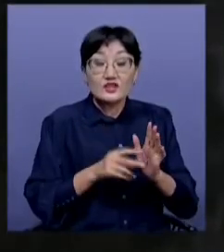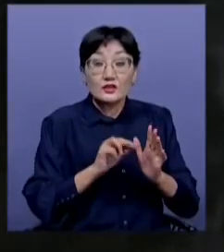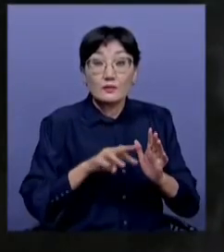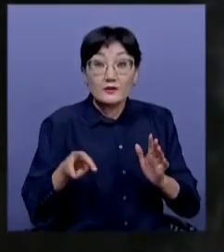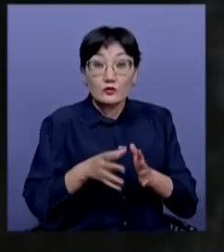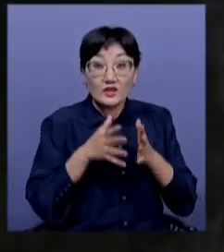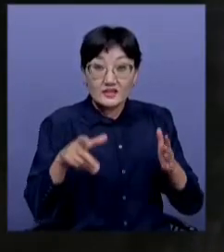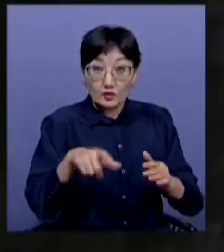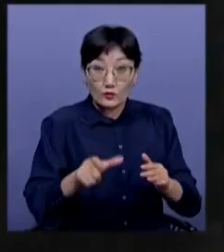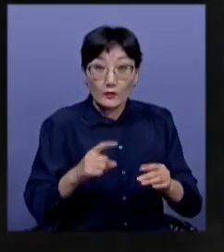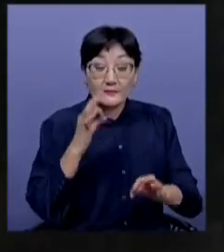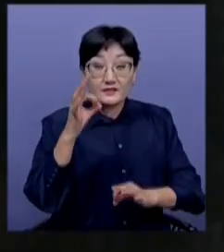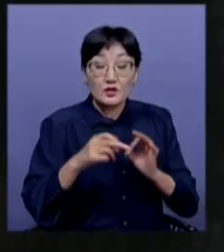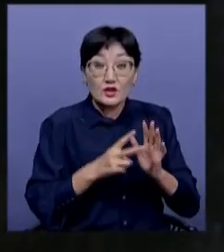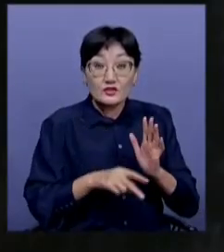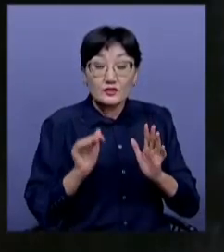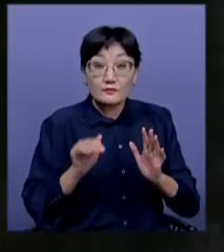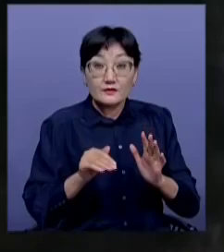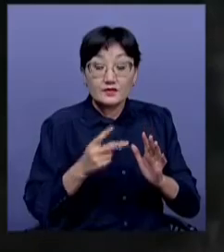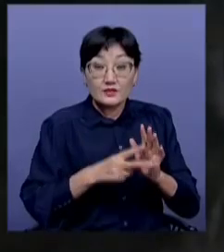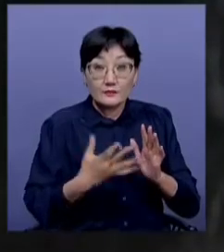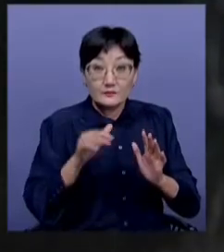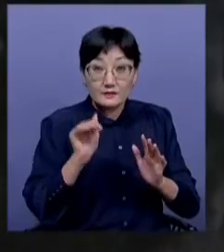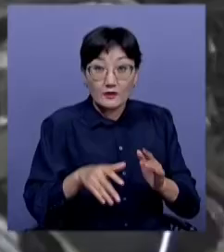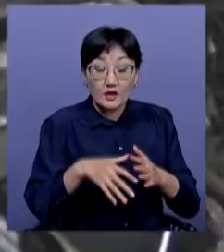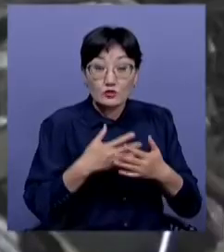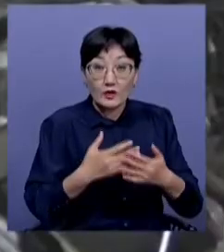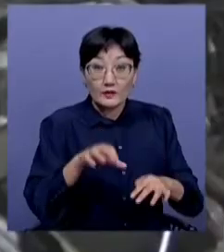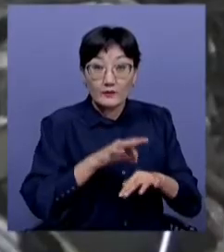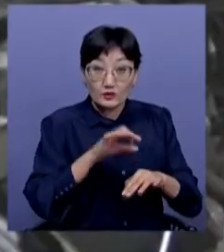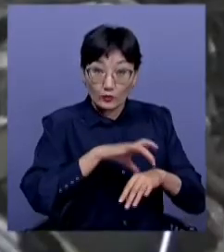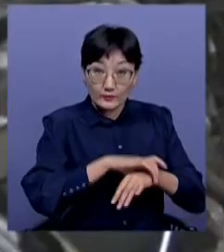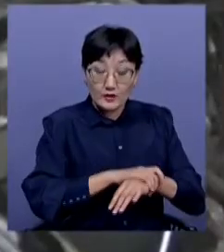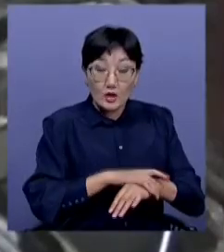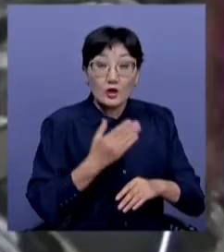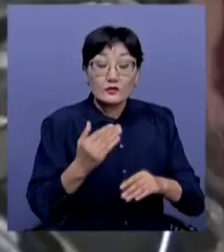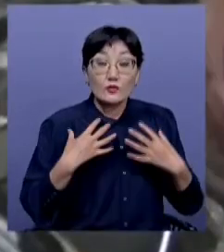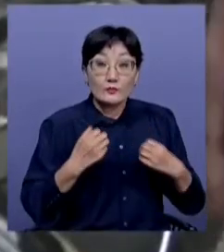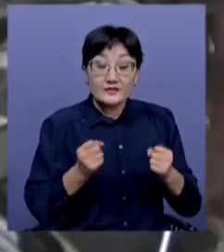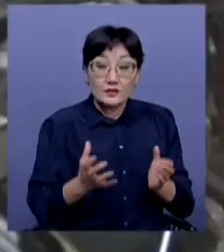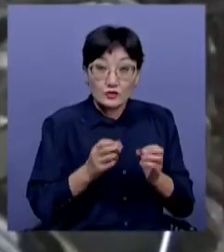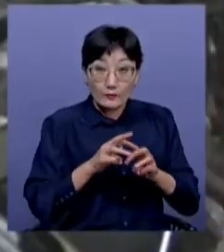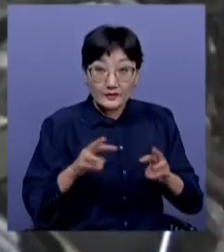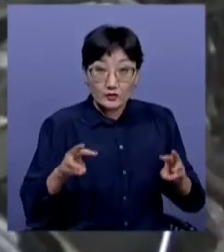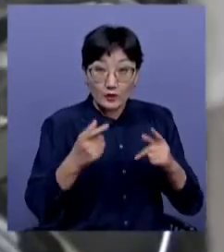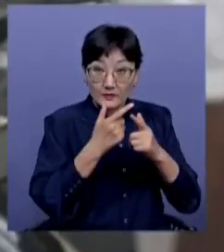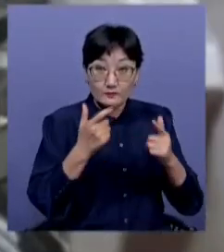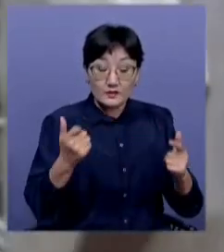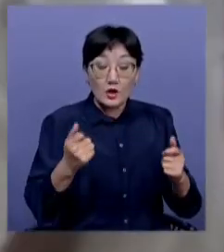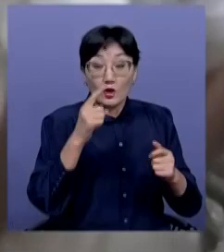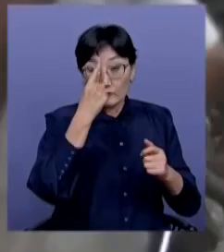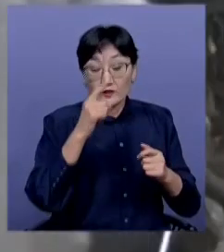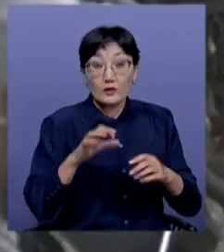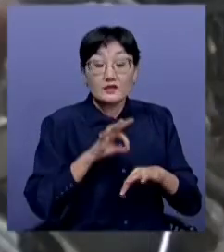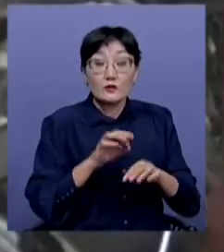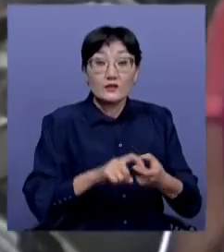миллионнан асып кетті. Бір тәулікте 75 мыңға жуық адамнан індет анықталыпты. Бұл туралы сол елдің денсаулық сақтау министрлігі мәлімдеді. Үндістан